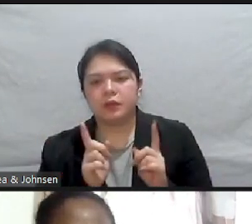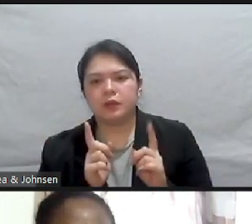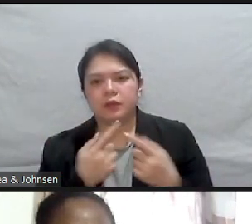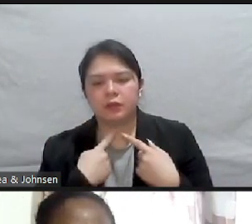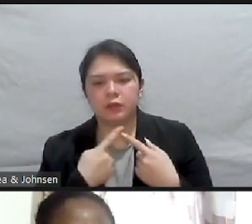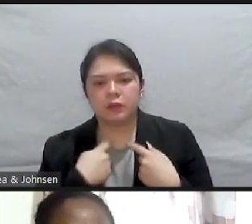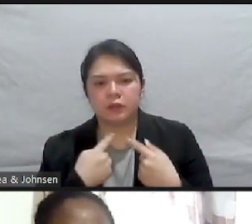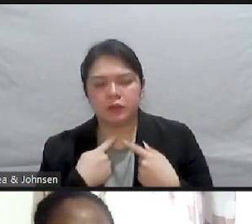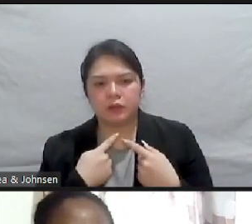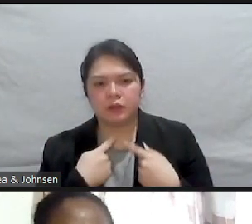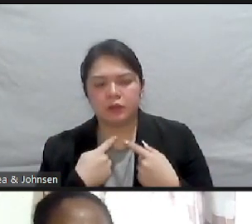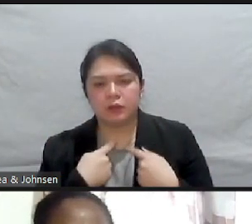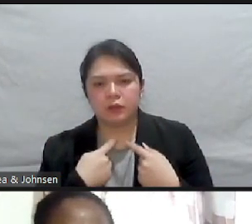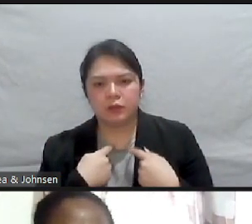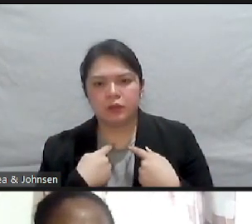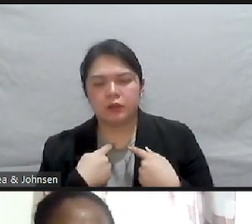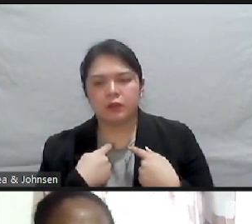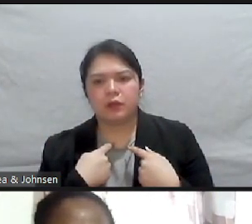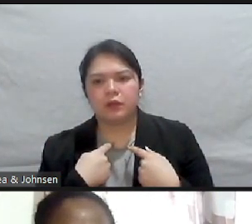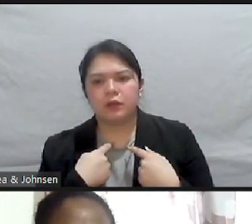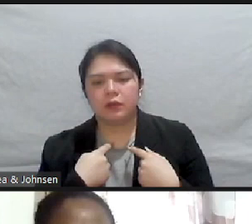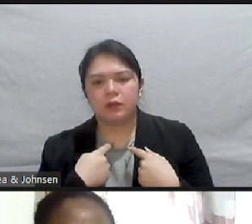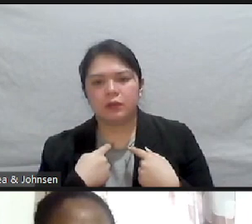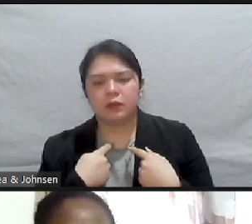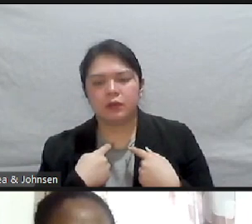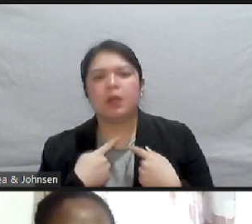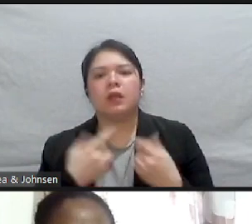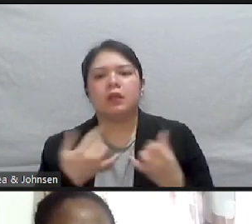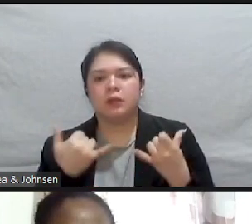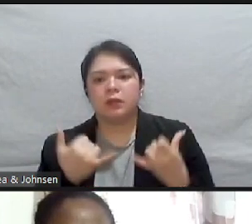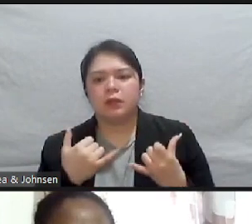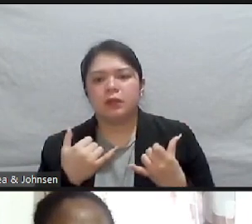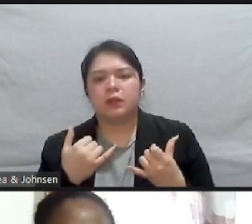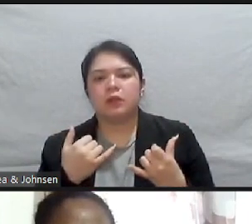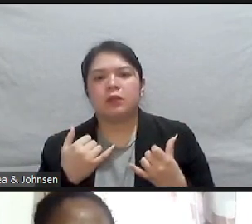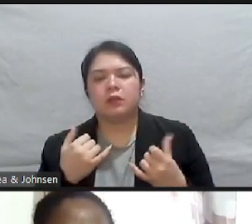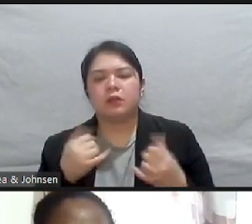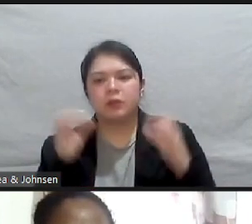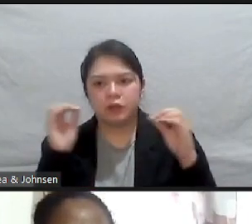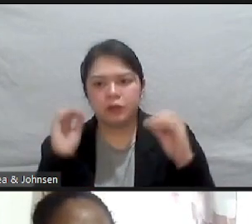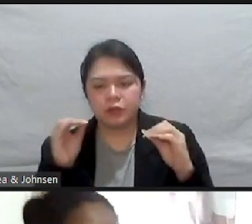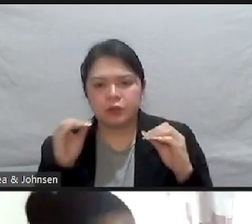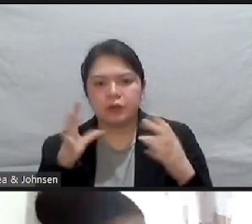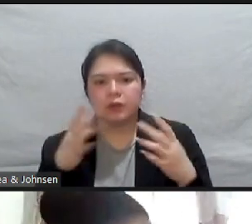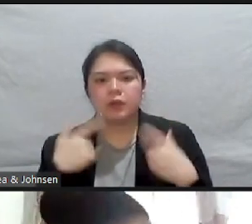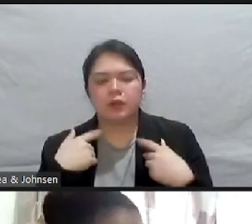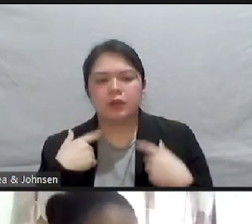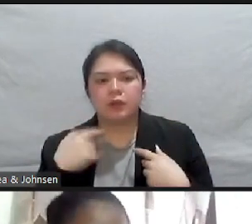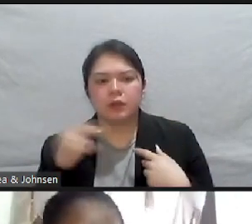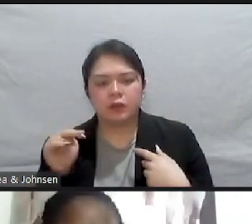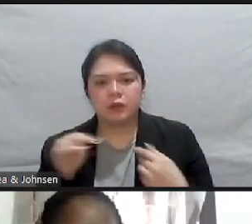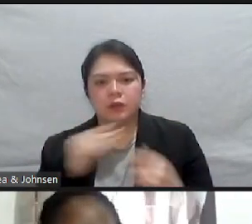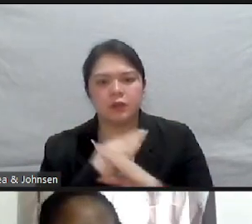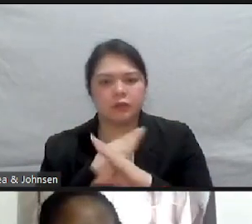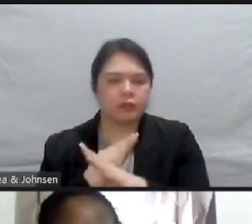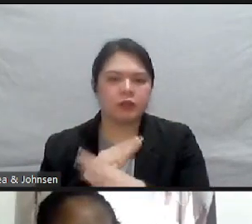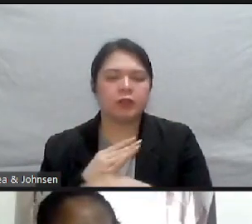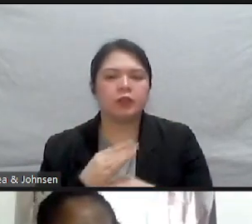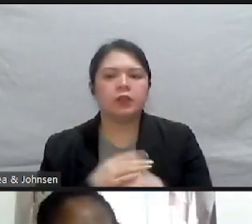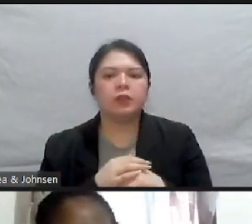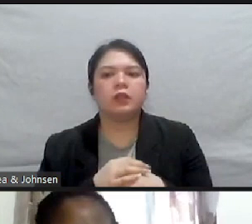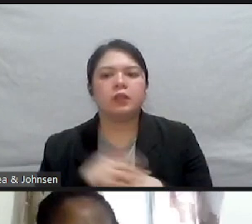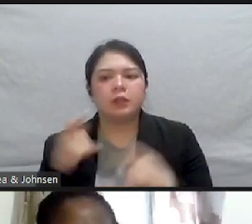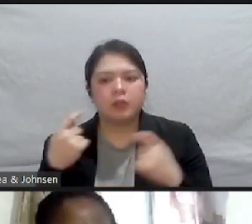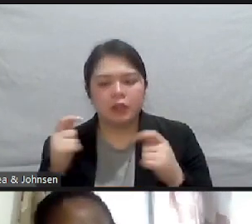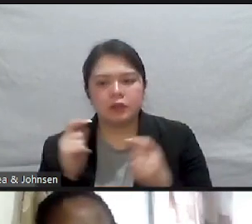kang teach, ano, code of ethics, ano, nakalagay doon sa teacher code of ethics na ikaw ay defender, you have to